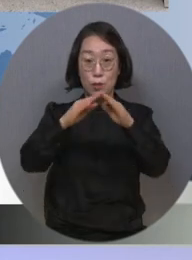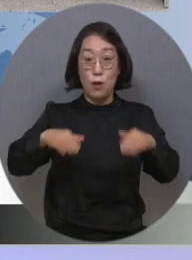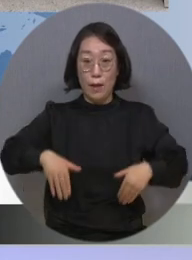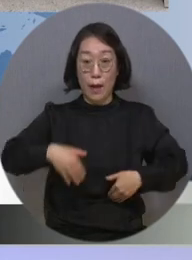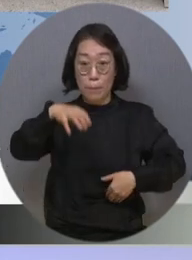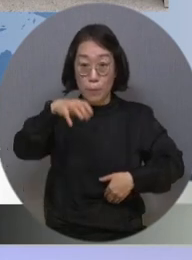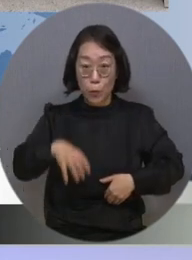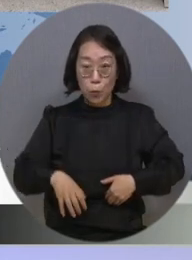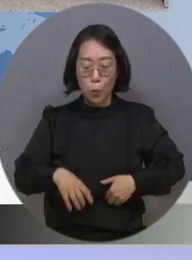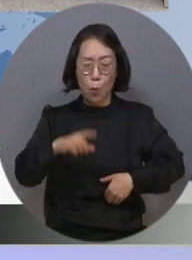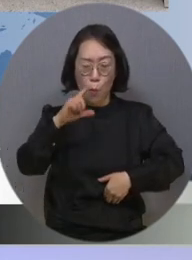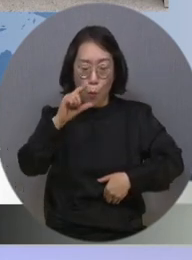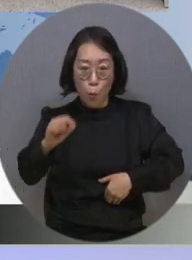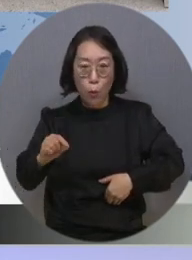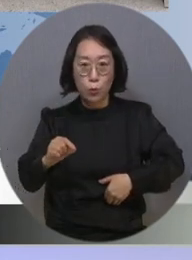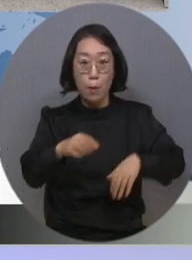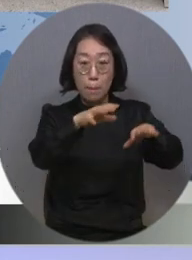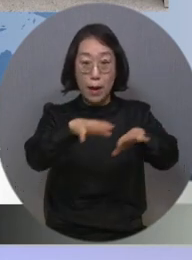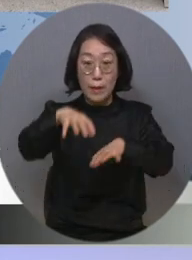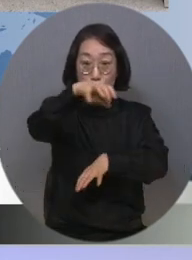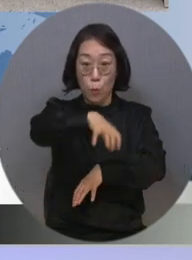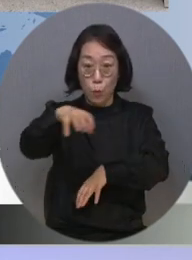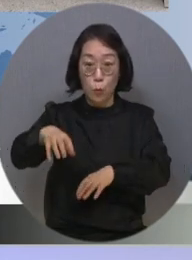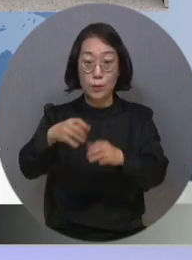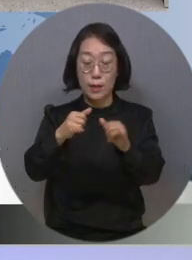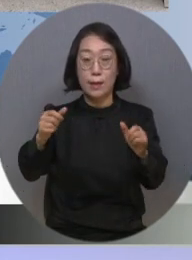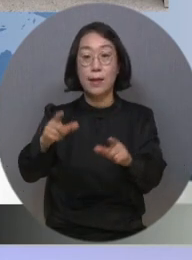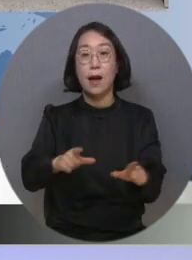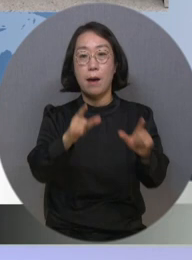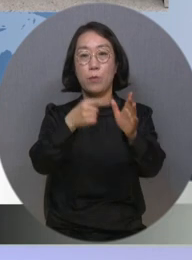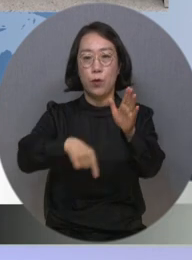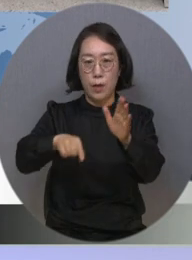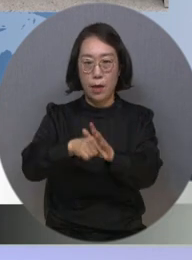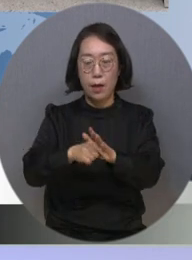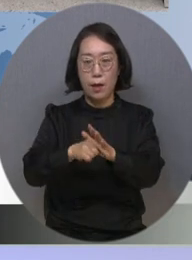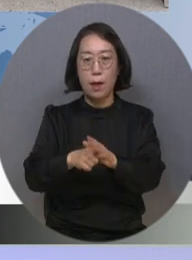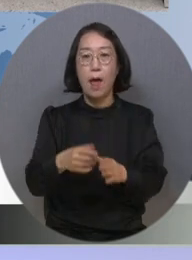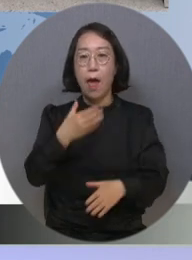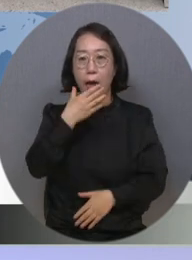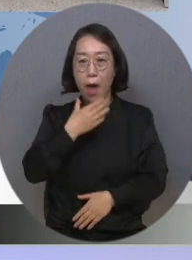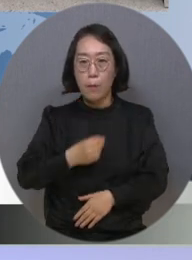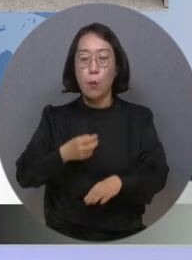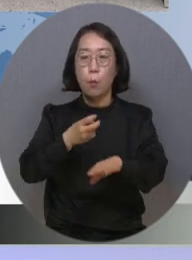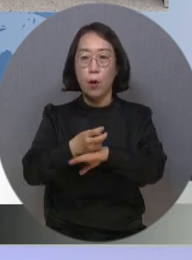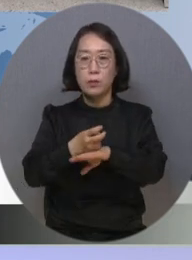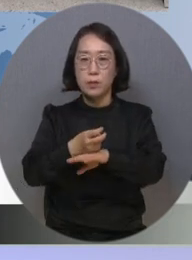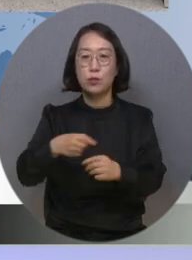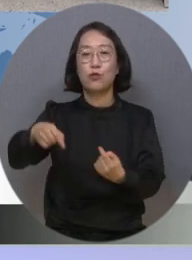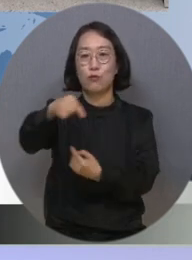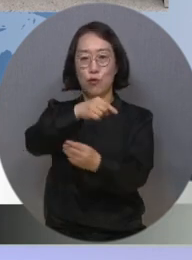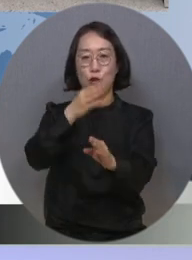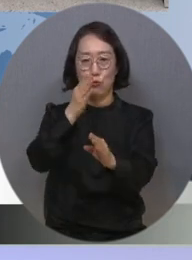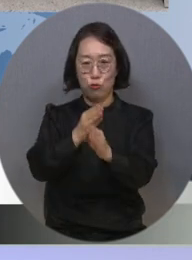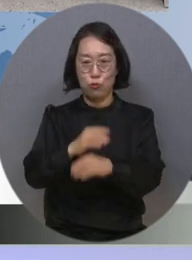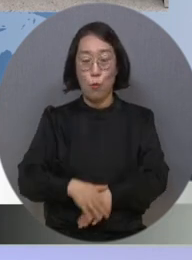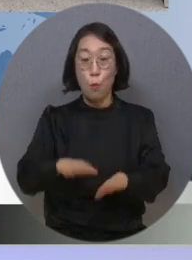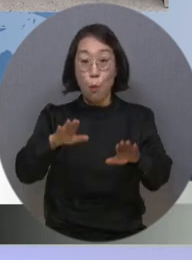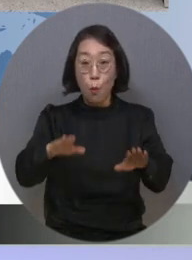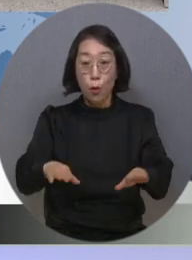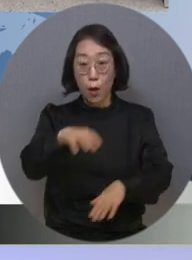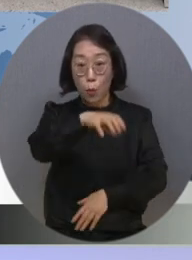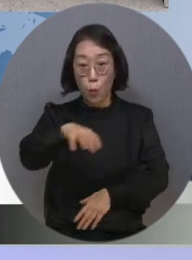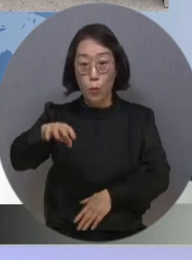전라남도는 산간마을과 섬 지역에 거주하는 주민들을 위해 찾아가는 행복버스를 운영하고 있는데요. 올해는